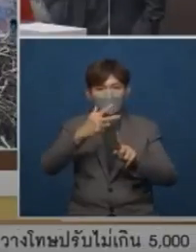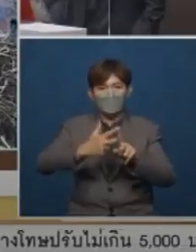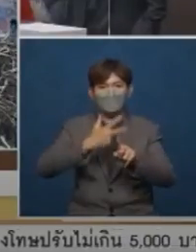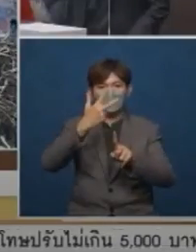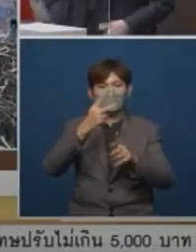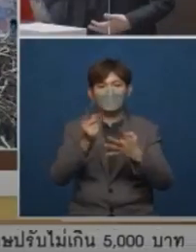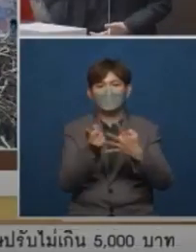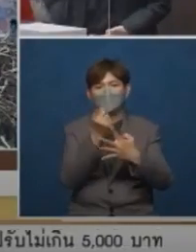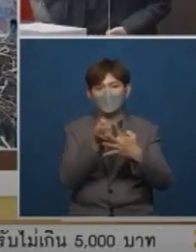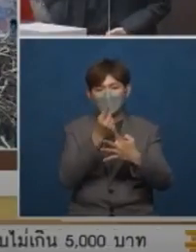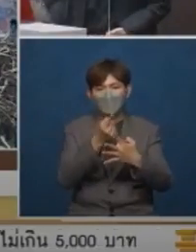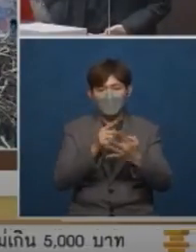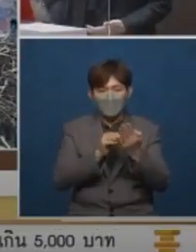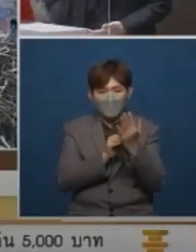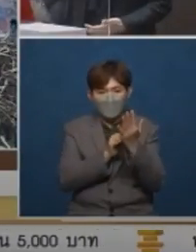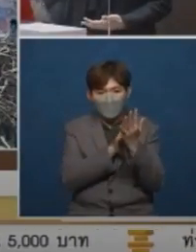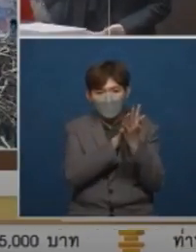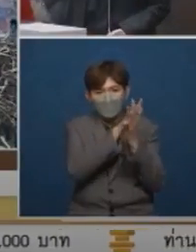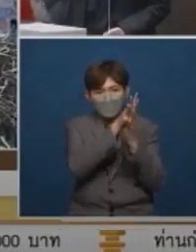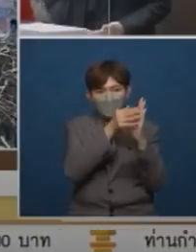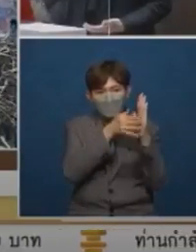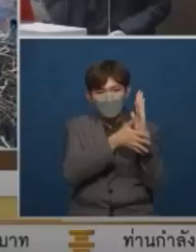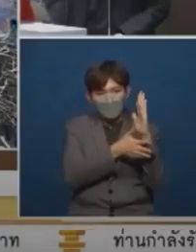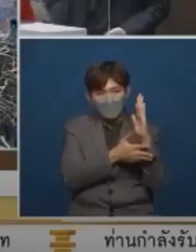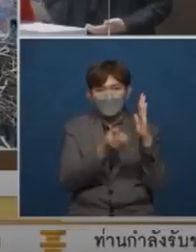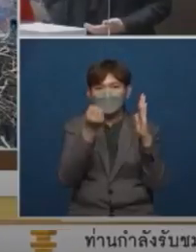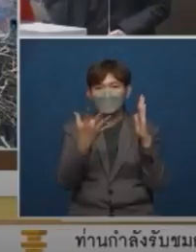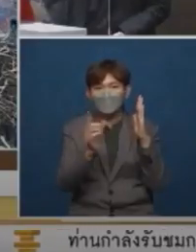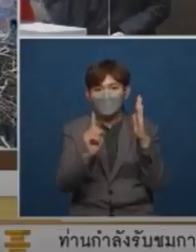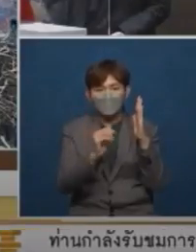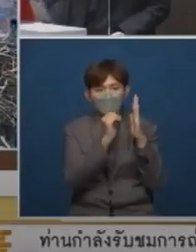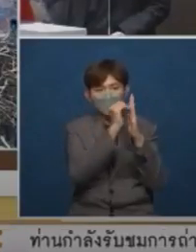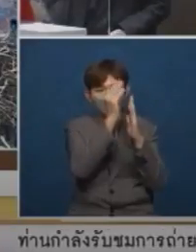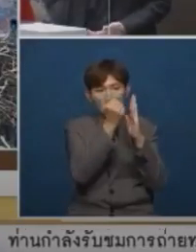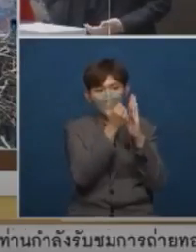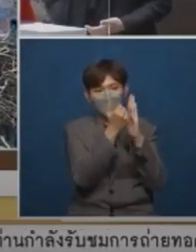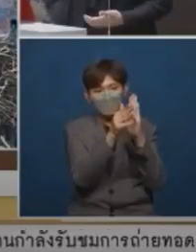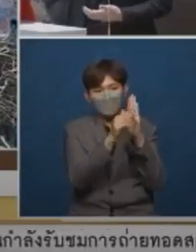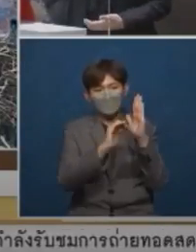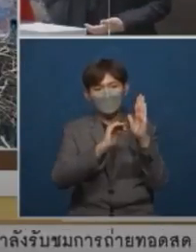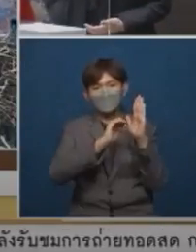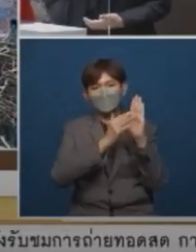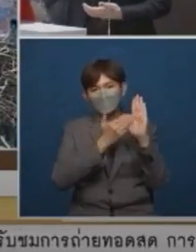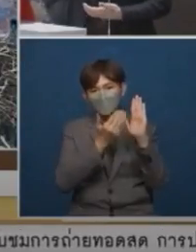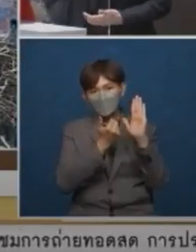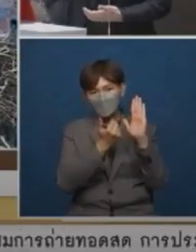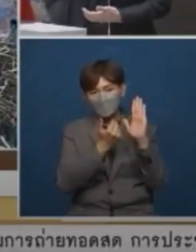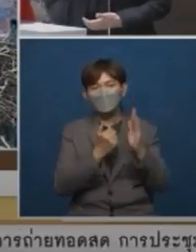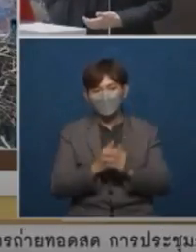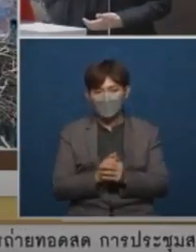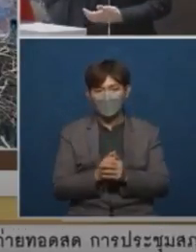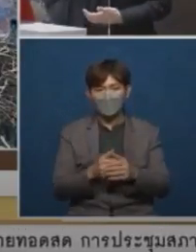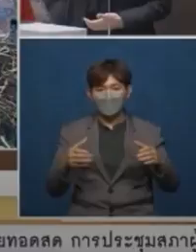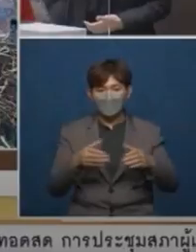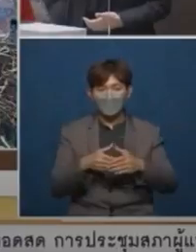นี้ได้ระบาดไปทั่วประเทศโดยเฉพาะภาคอีสานภาคเหนือและภาคตะวันตกการระบาดครั้งนี้เกษตรกรหลายคร